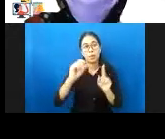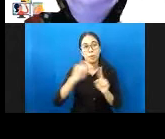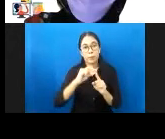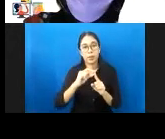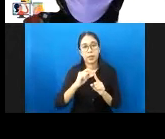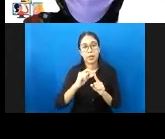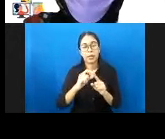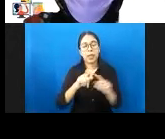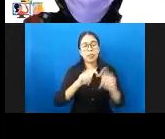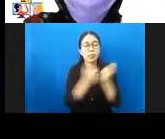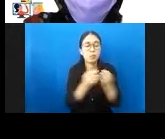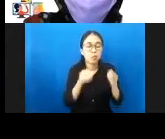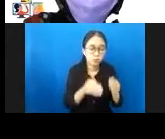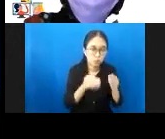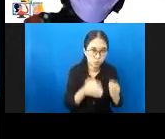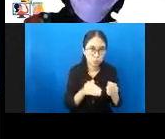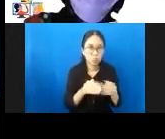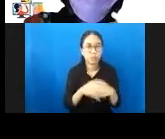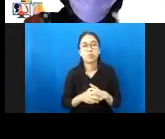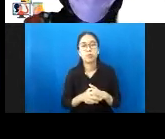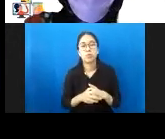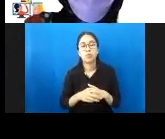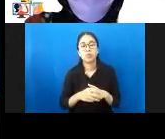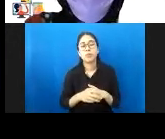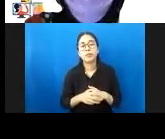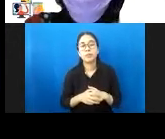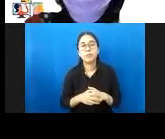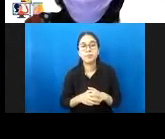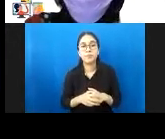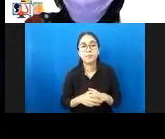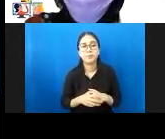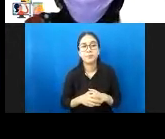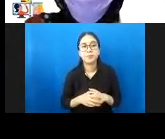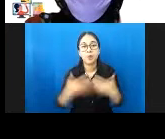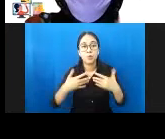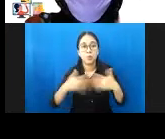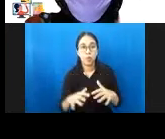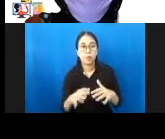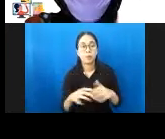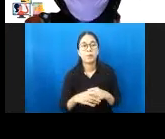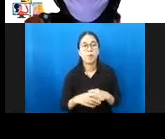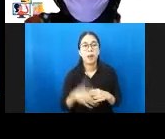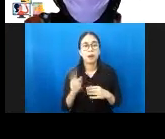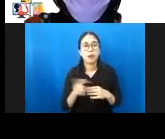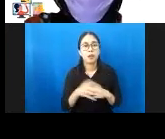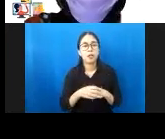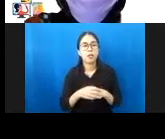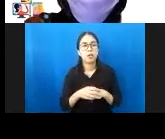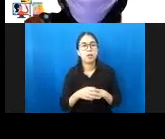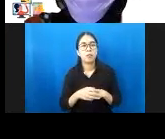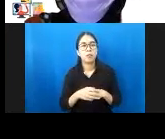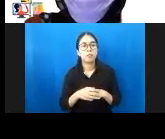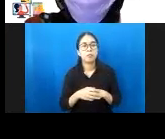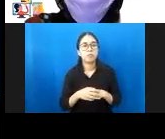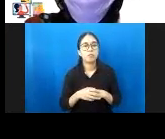Satgas MTBS Kabupaten Bandung. Setelah pelaksanaan kalakarya, ada perbedaan-perbedaan